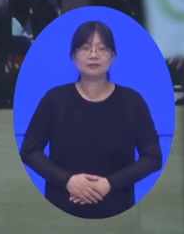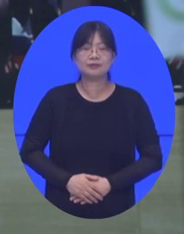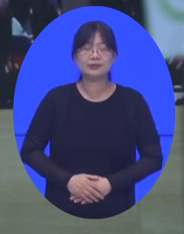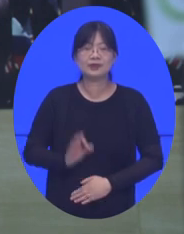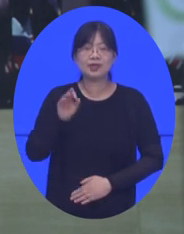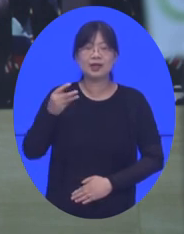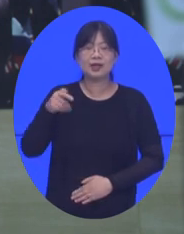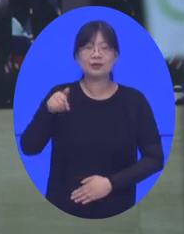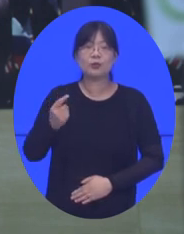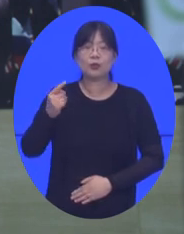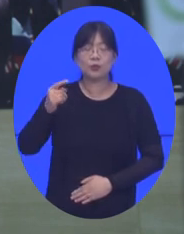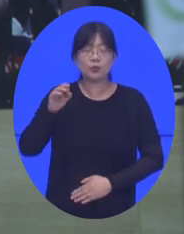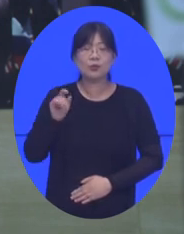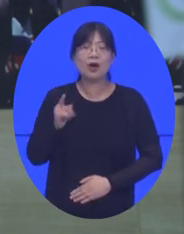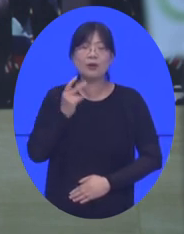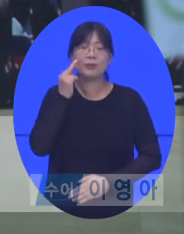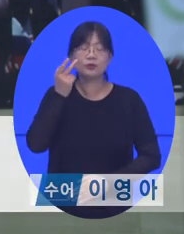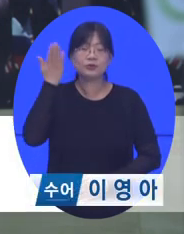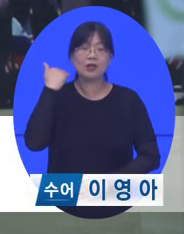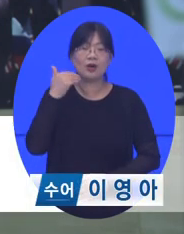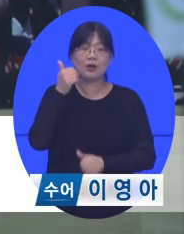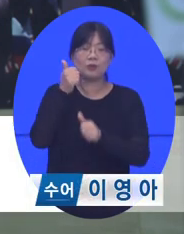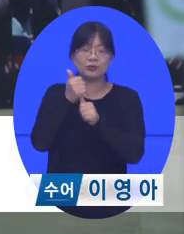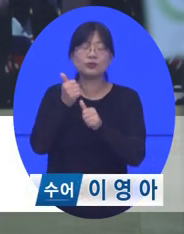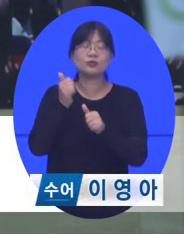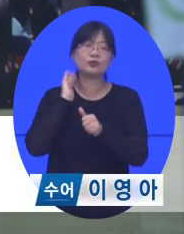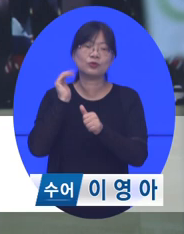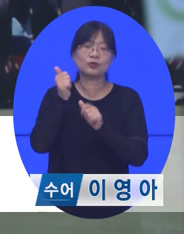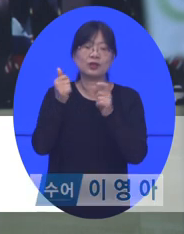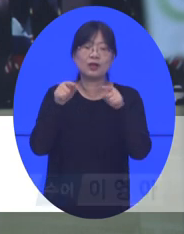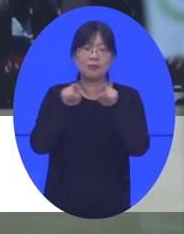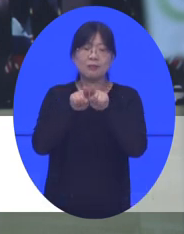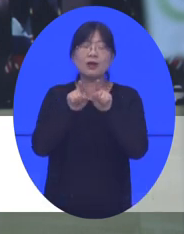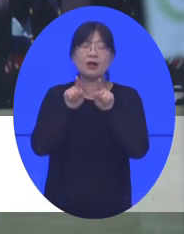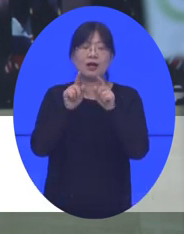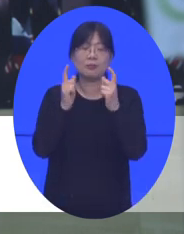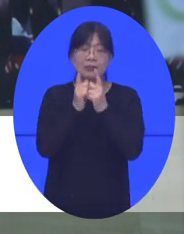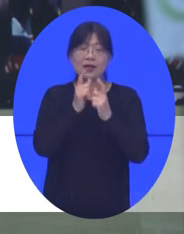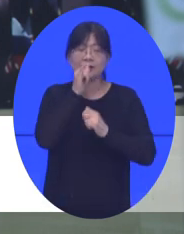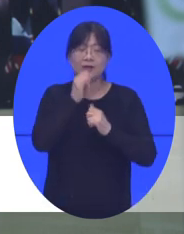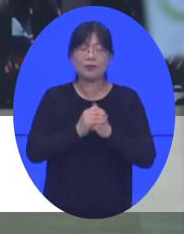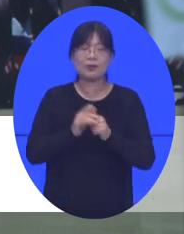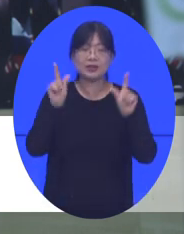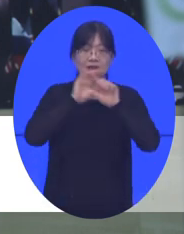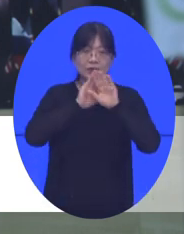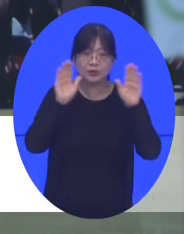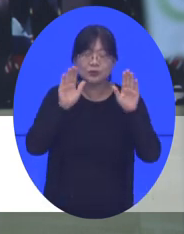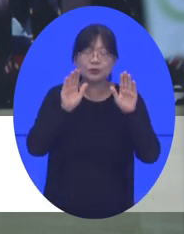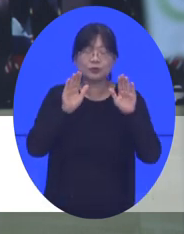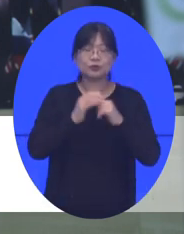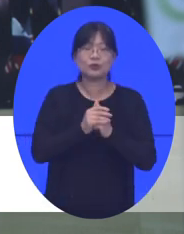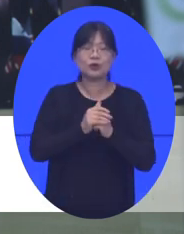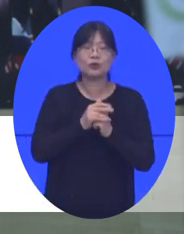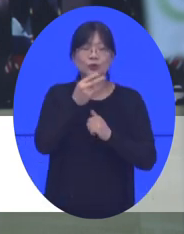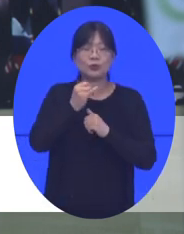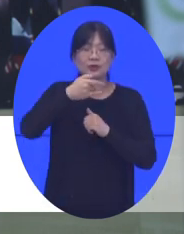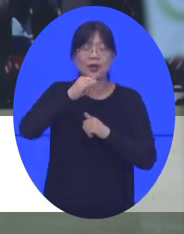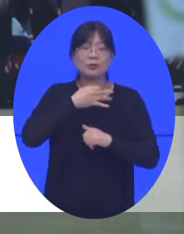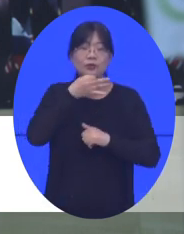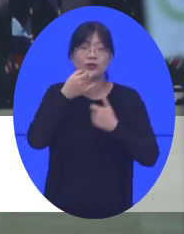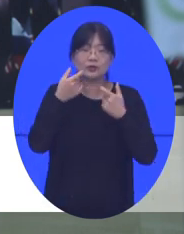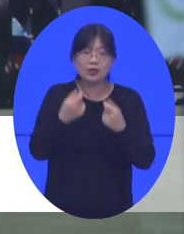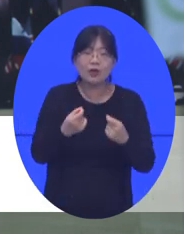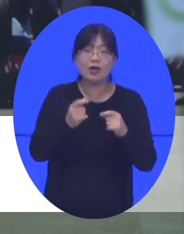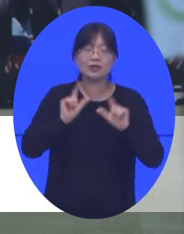엘고어 미국 전 부통령과 만난 김동연 경기도지사는 기후도지사라고 불릴 만큼 기후위기 대응에 힘을 쏟고 있죠.